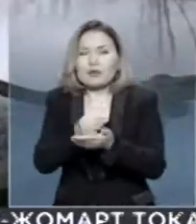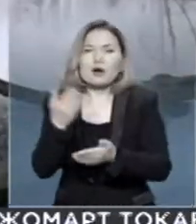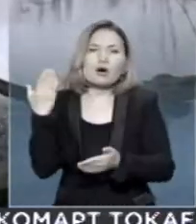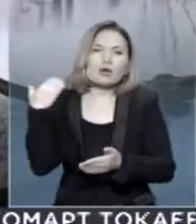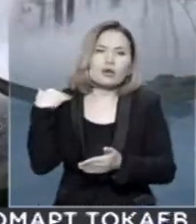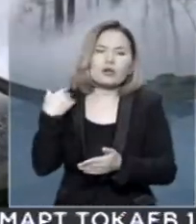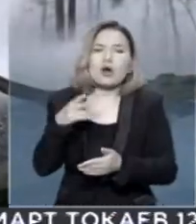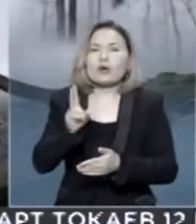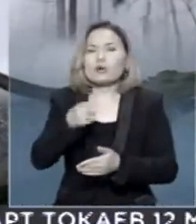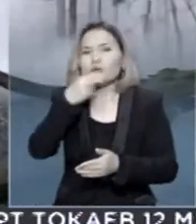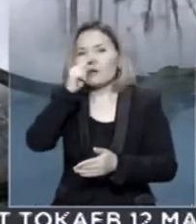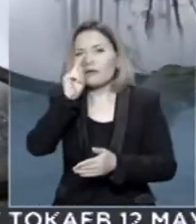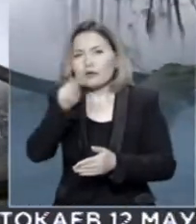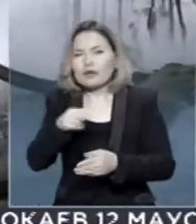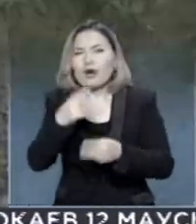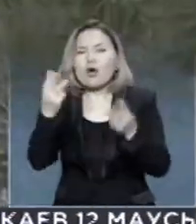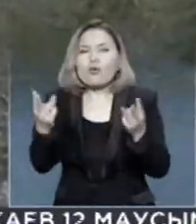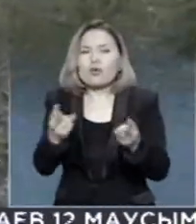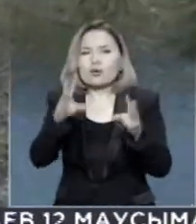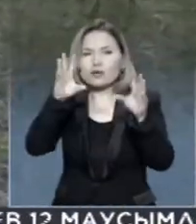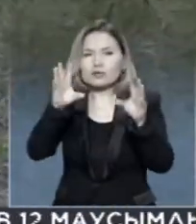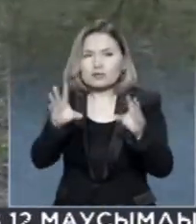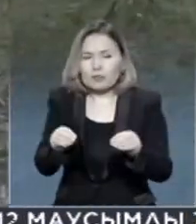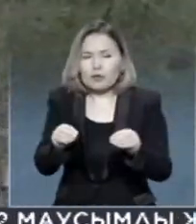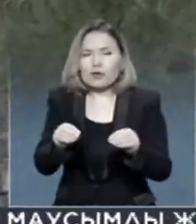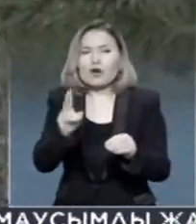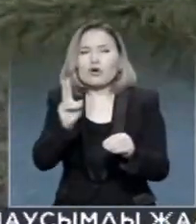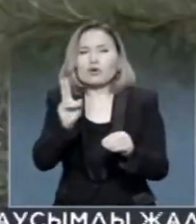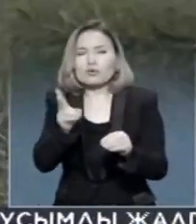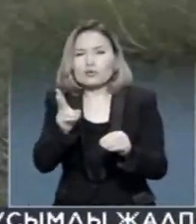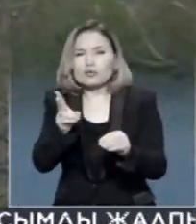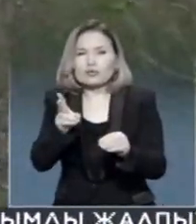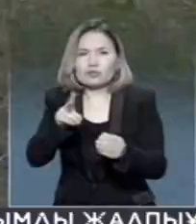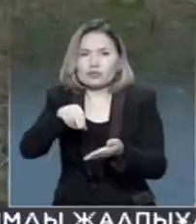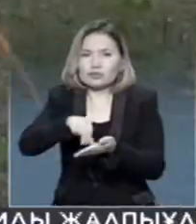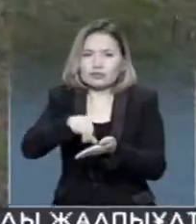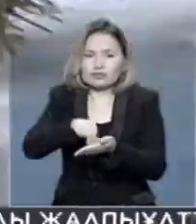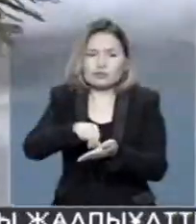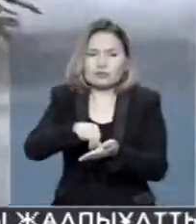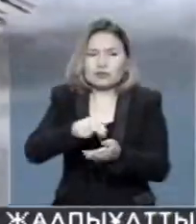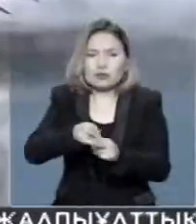лауазымды тұлғалардың өрт кезіндегі әрбір іс-әрекетіне құқықтық баға беріледі.